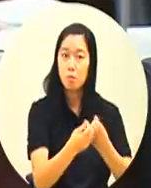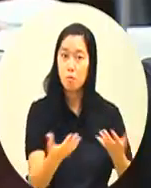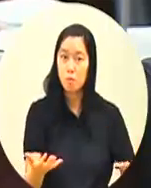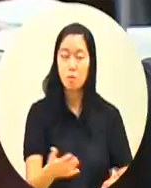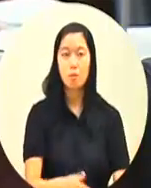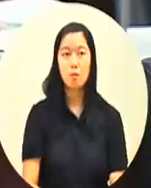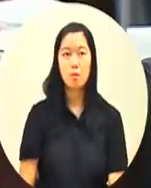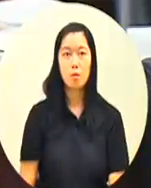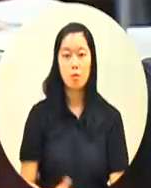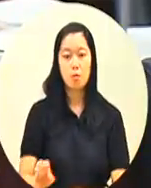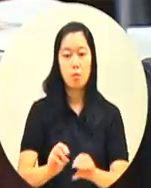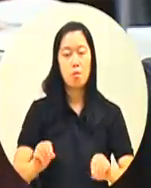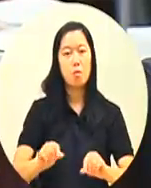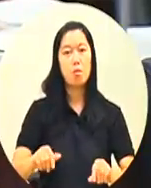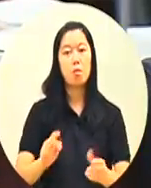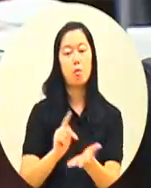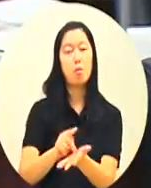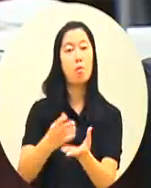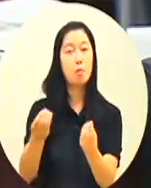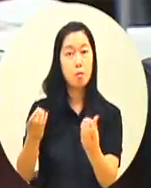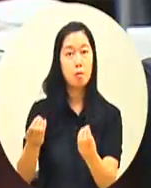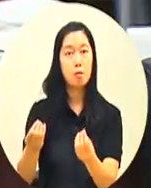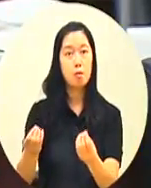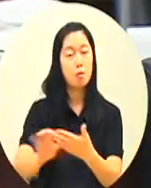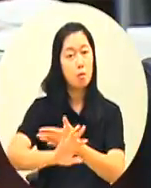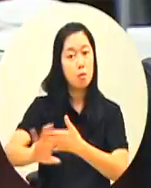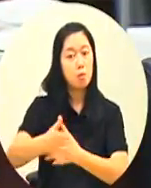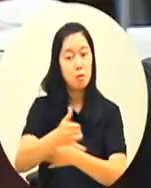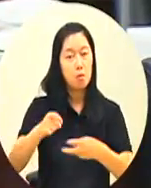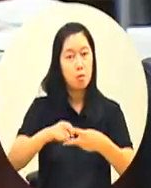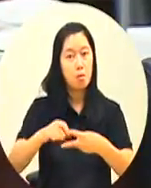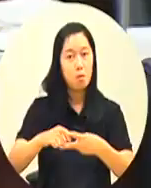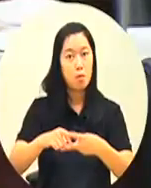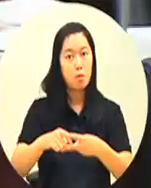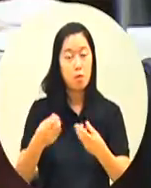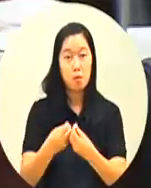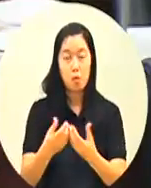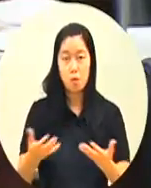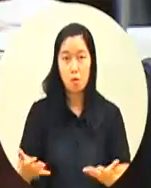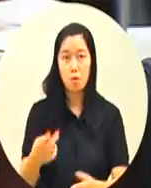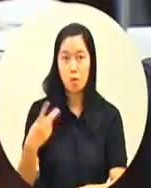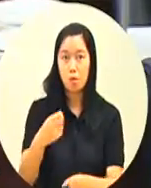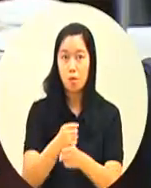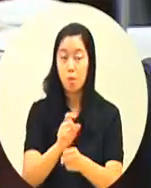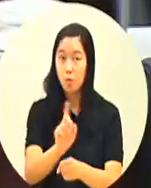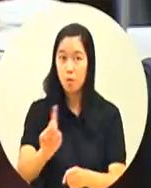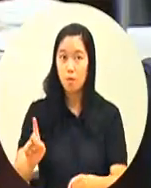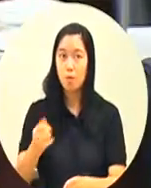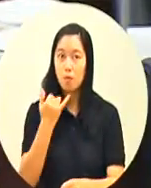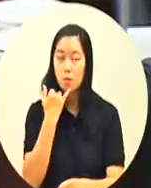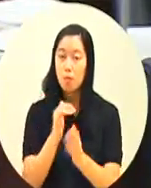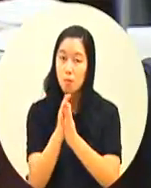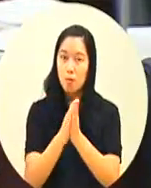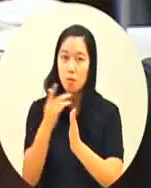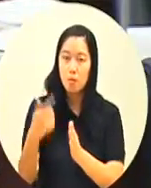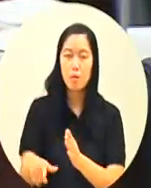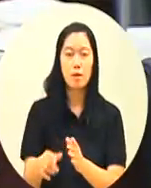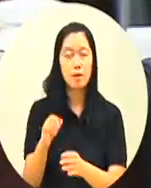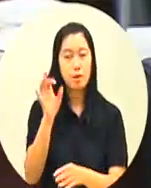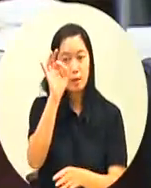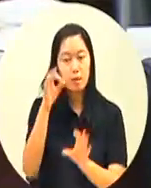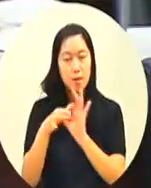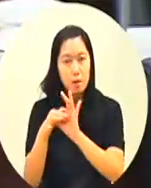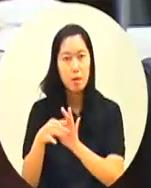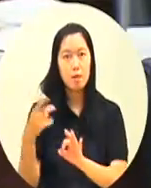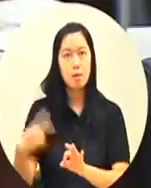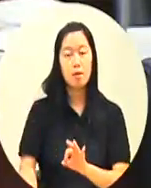是说好我偷地摆租你啊，吼，其实遐个人的安置，也是讲咱其实有做一寡处理，是毋是？会使拜托局长加关心，也是你伫遮会使